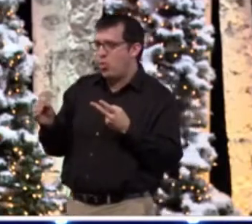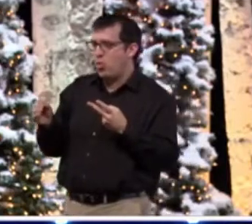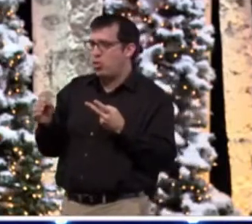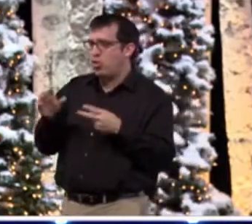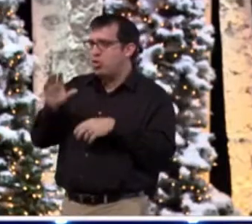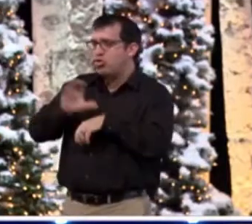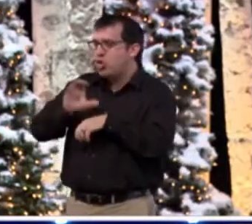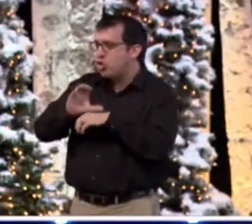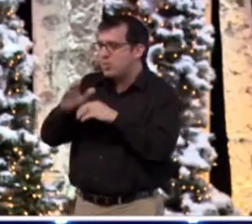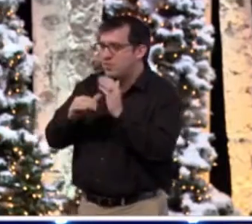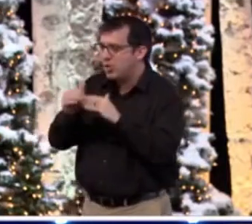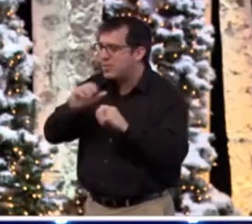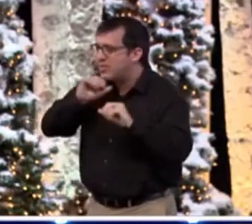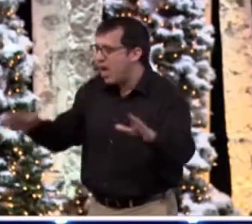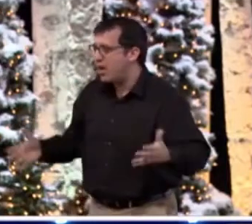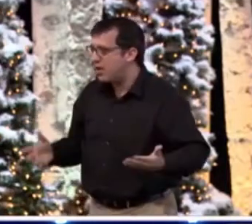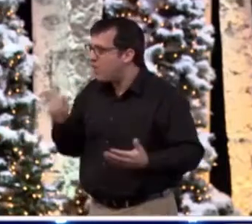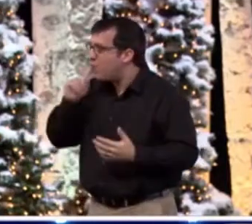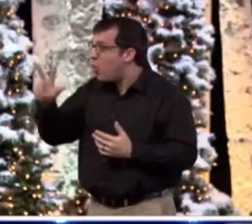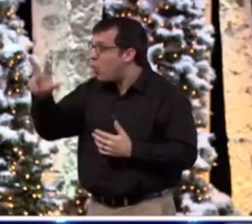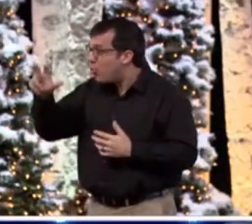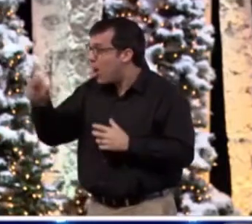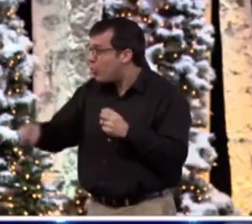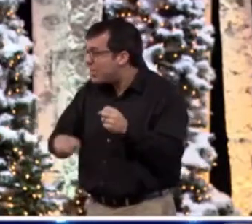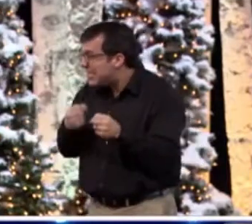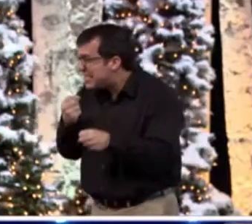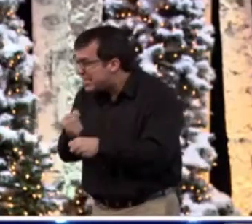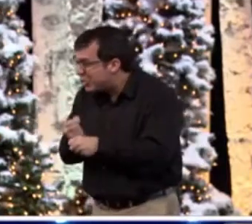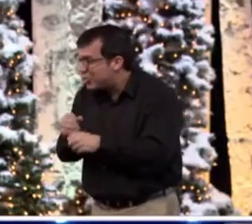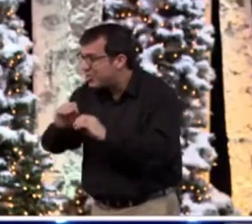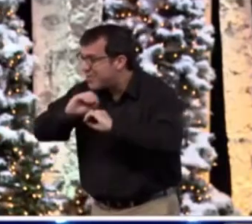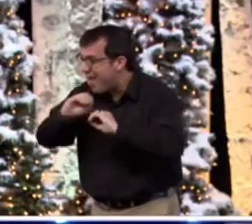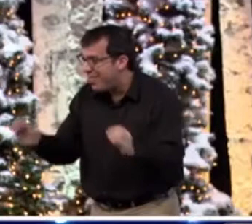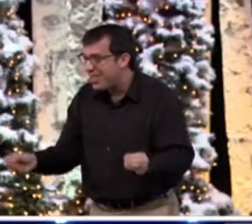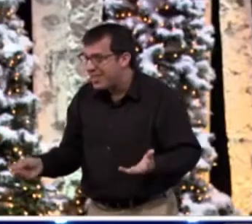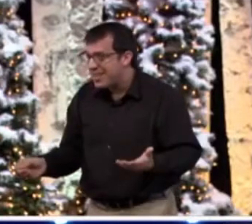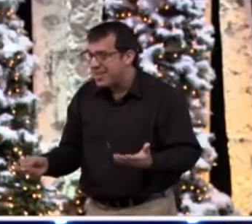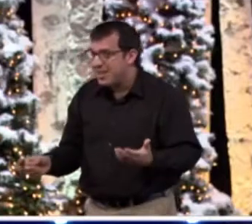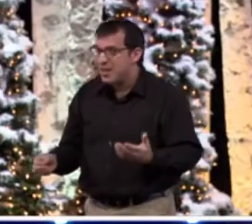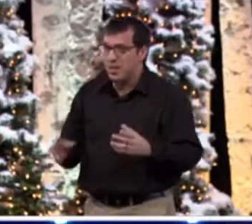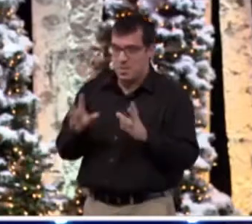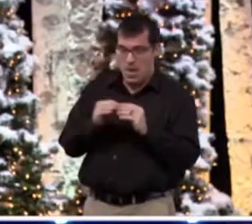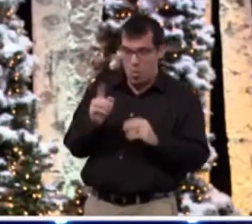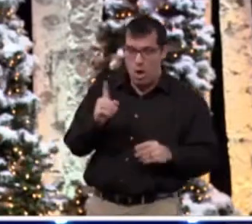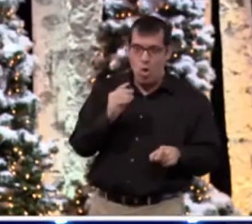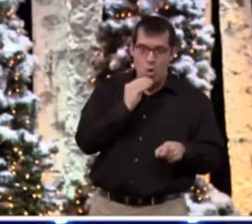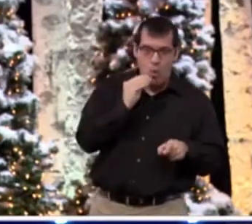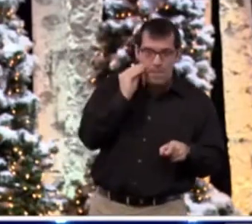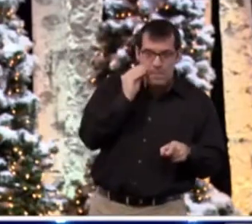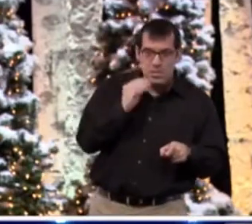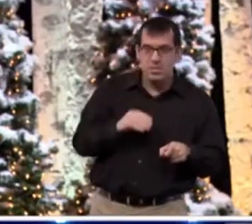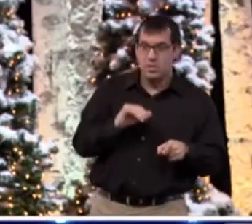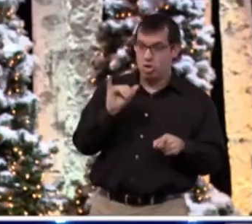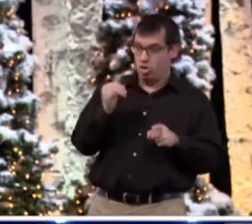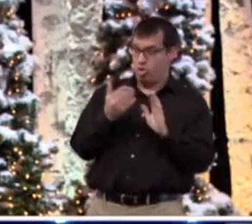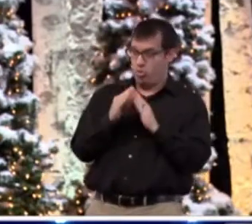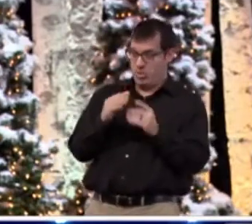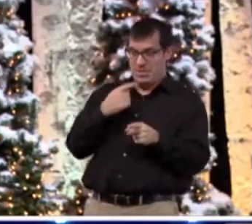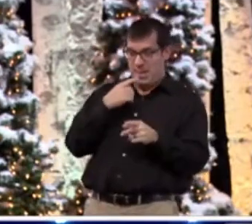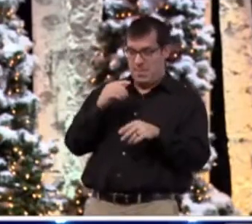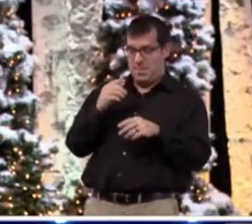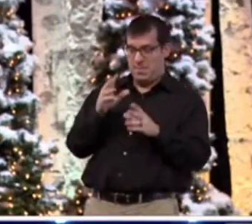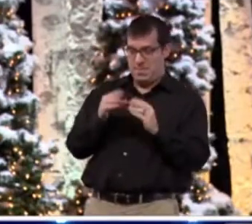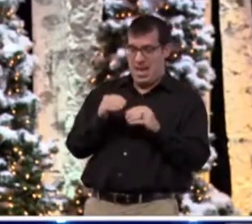मण्डली भवनहरू थिएनन्। तिनीहरू घरहरूमा भेट्ने गर्थे, एरुसलेममा विश्वासीहरू मन्दिरको आँगनमा